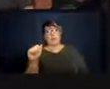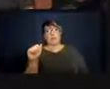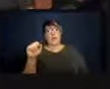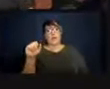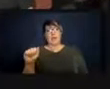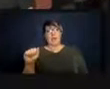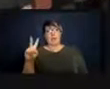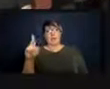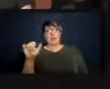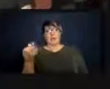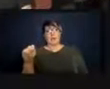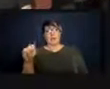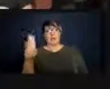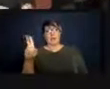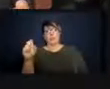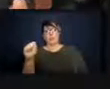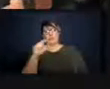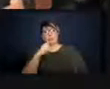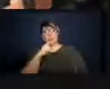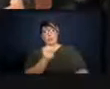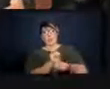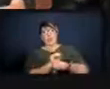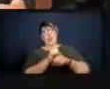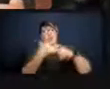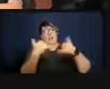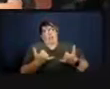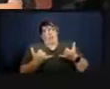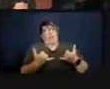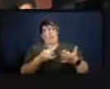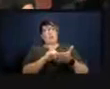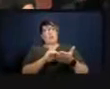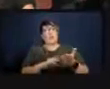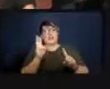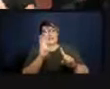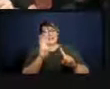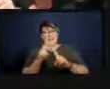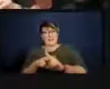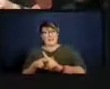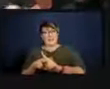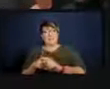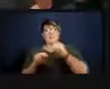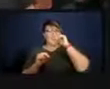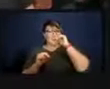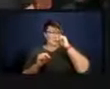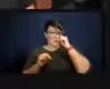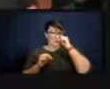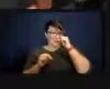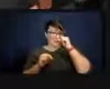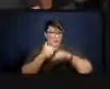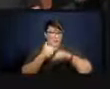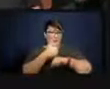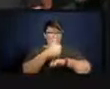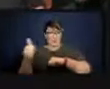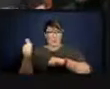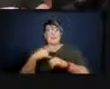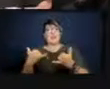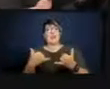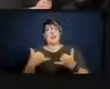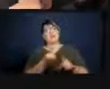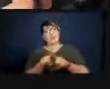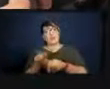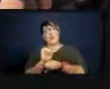بوش، وأود أيضا أن أشكرها على العمل الذي قامت به، وهي